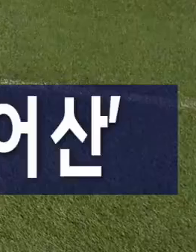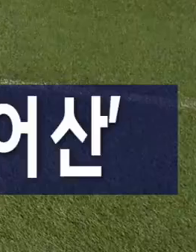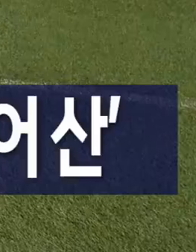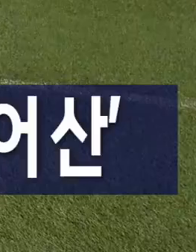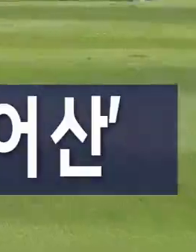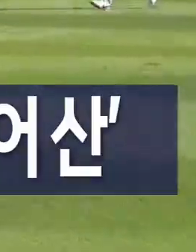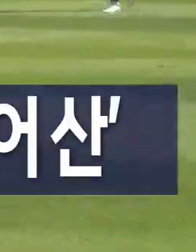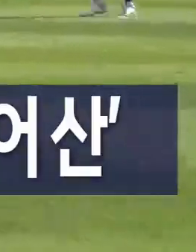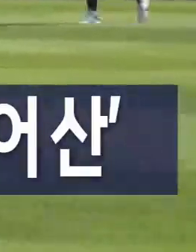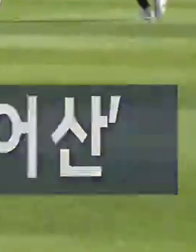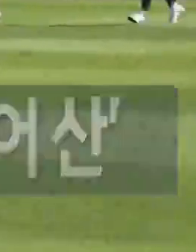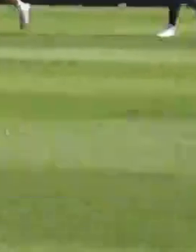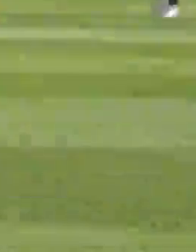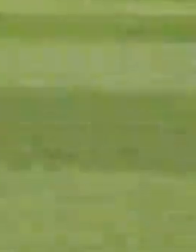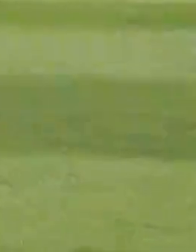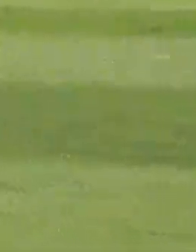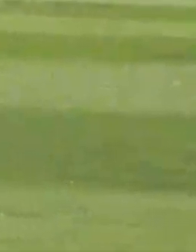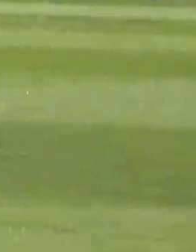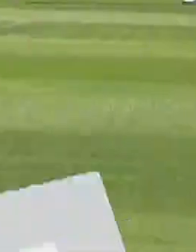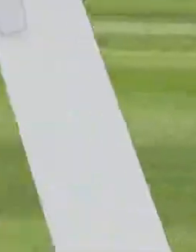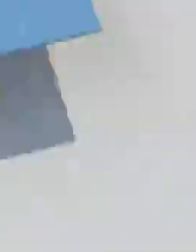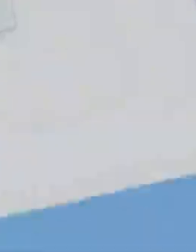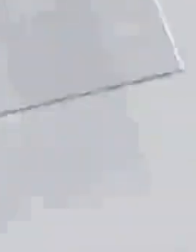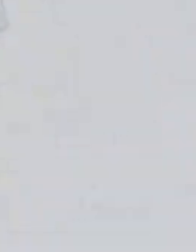재정 극복에 시급한 과제입니다